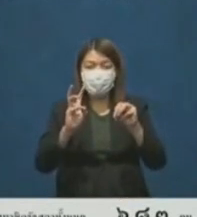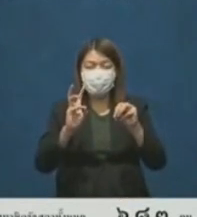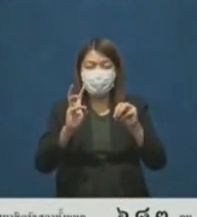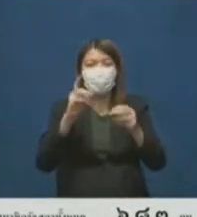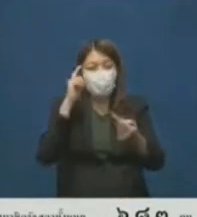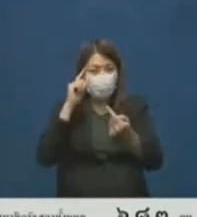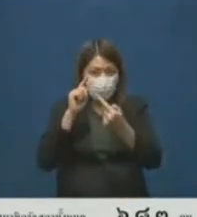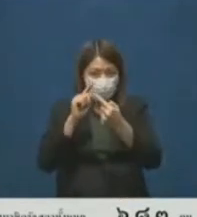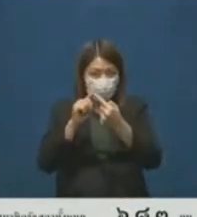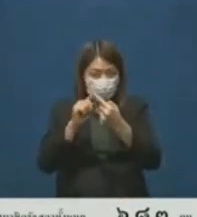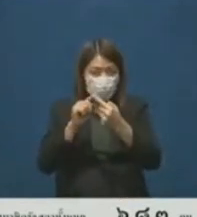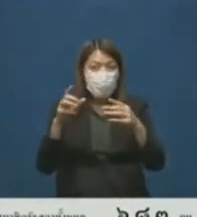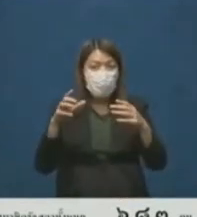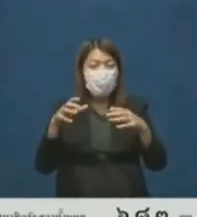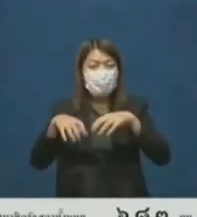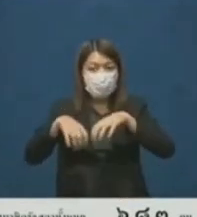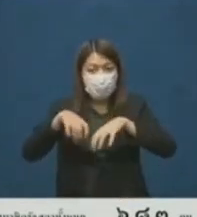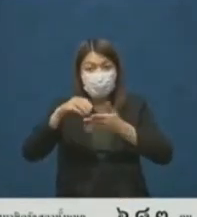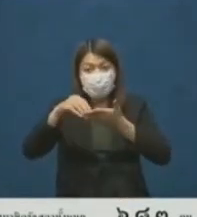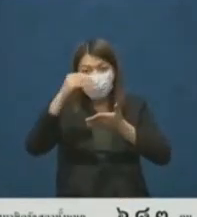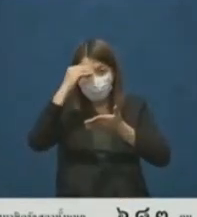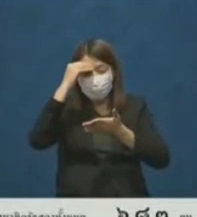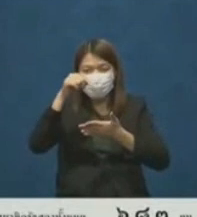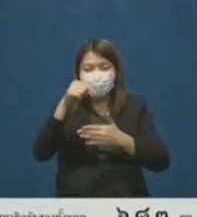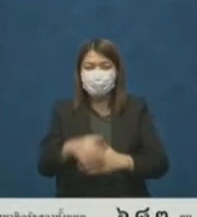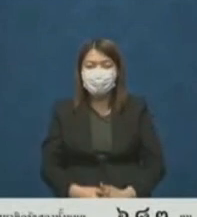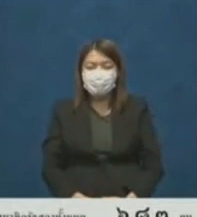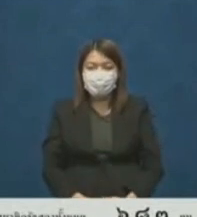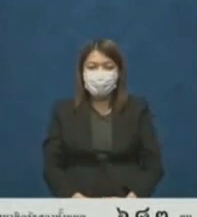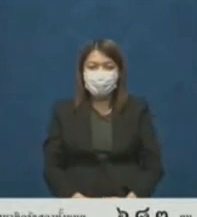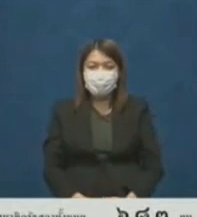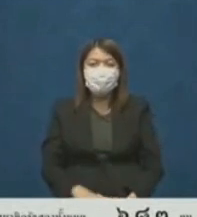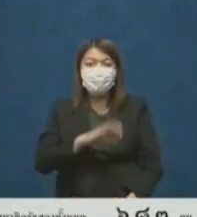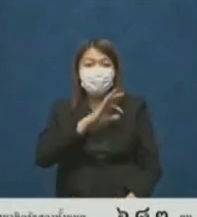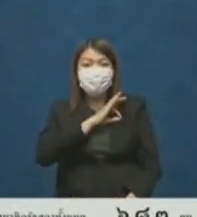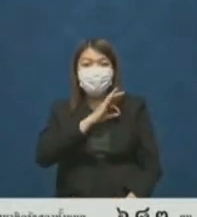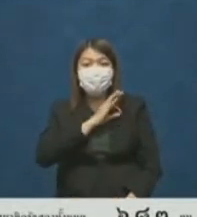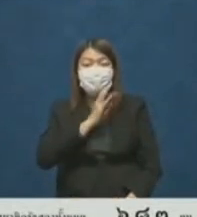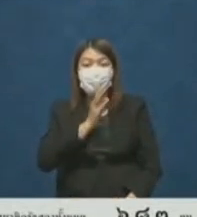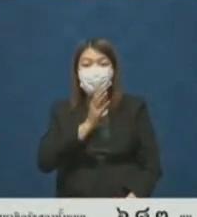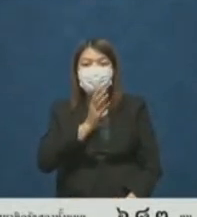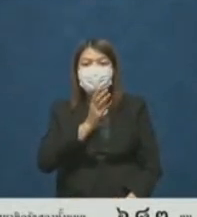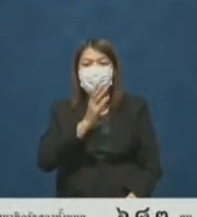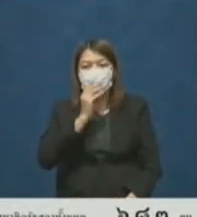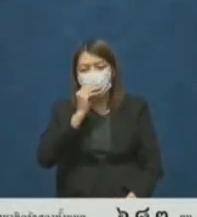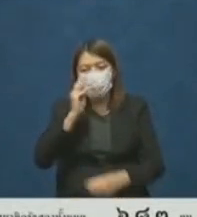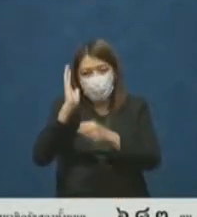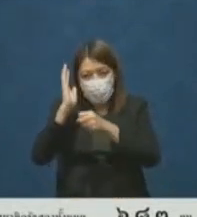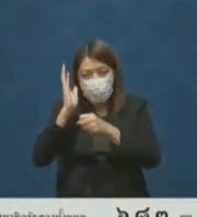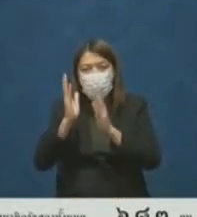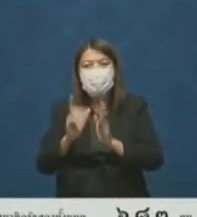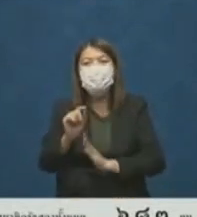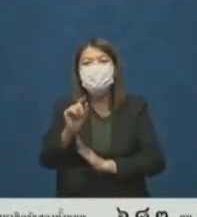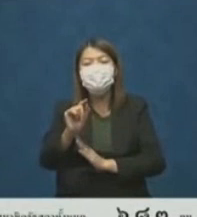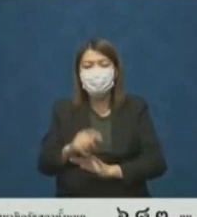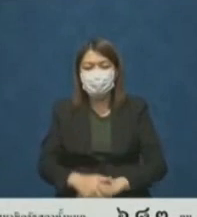มาตรา6จะเป็นวัตถุประสงค์และเป้าหมายของการจัดการศึกษานะครับเพราะนั้นก็มีสมาชิก